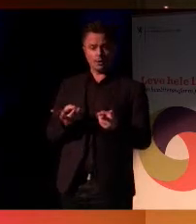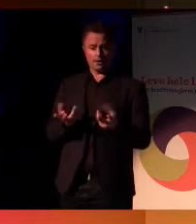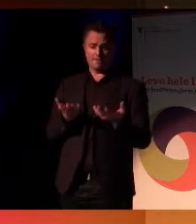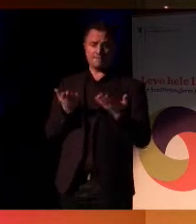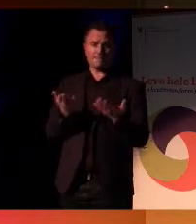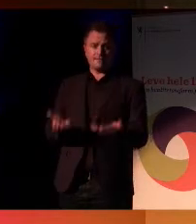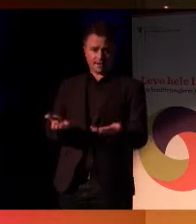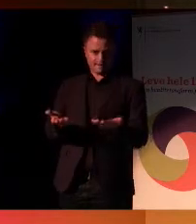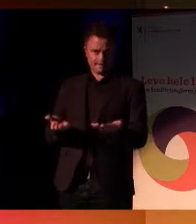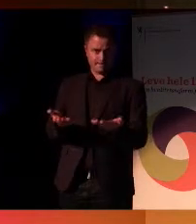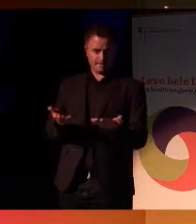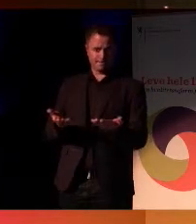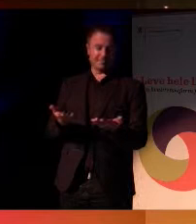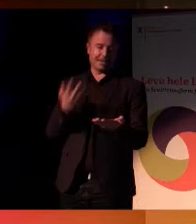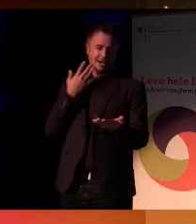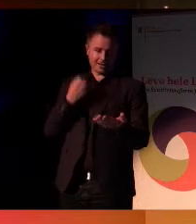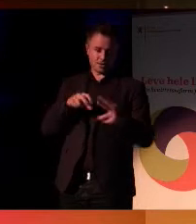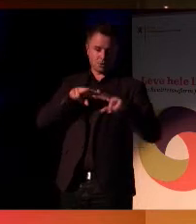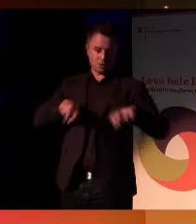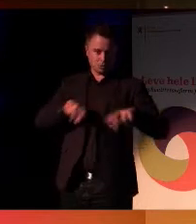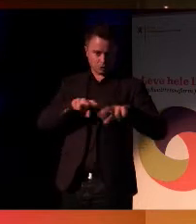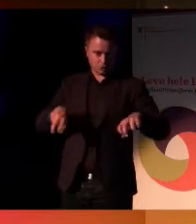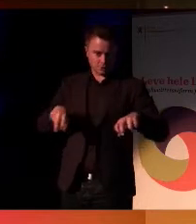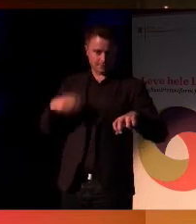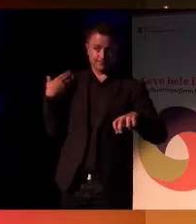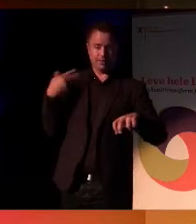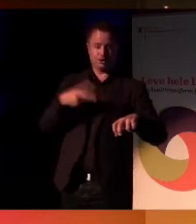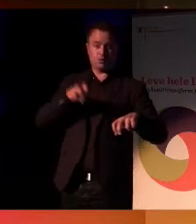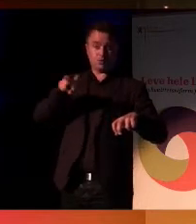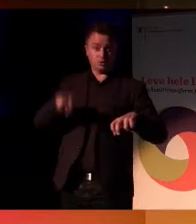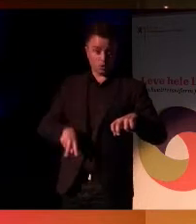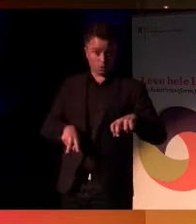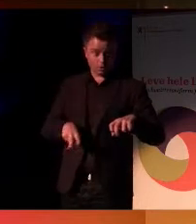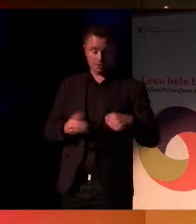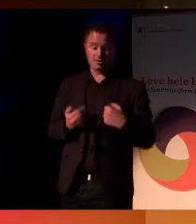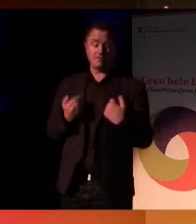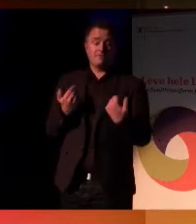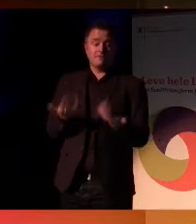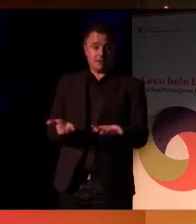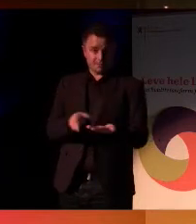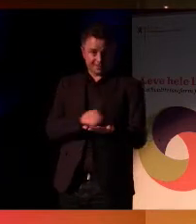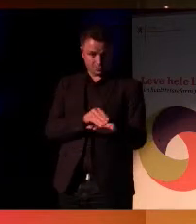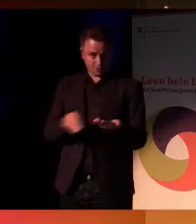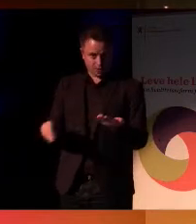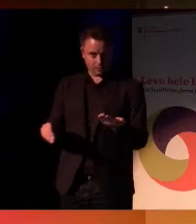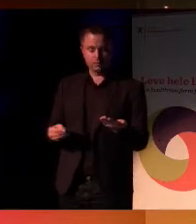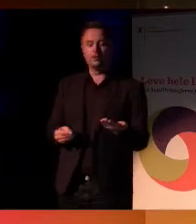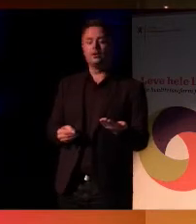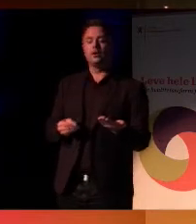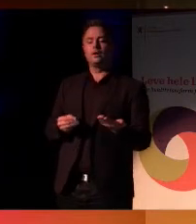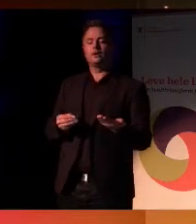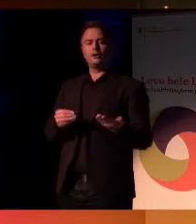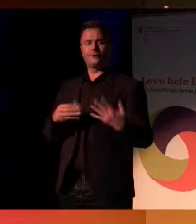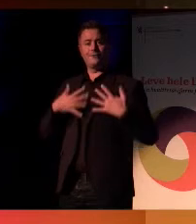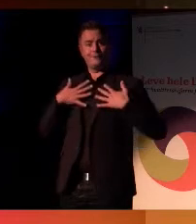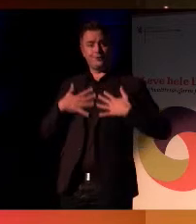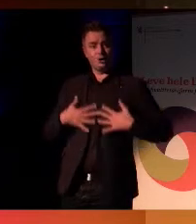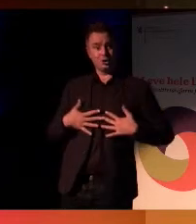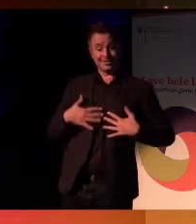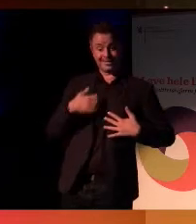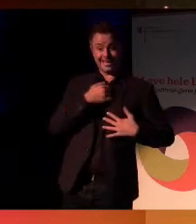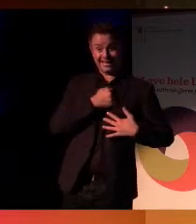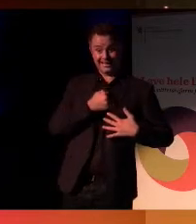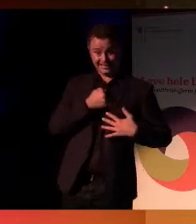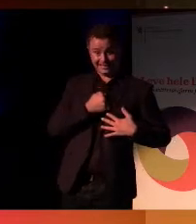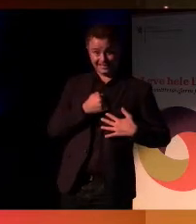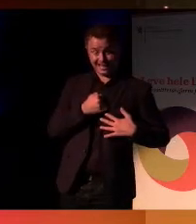en særlig undersøkelse som jeg synes var interessant, som kom i 2012, der han så på hvordan er det å ha en fysisk lidelse som du skal få